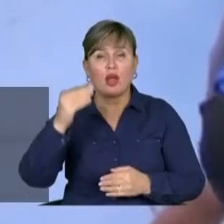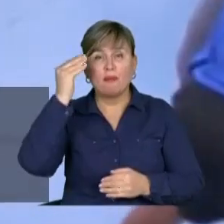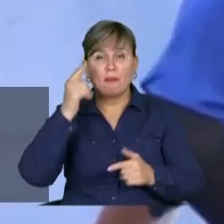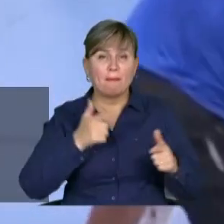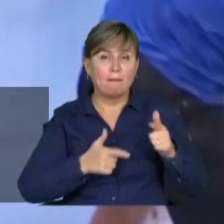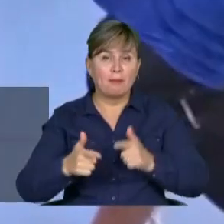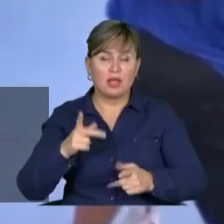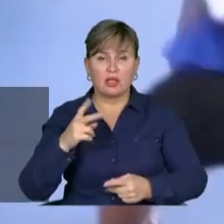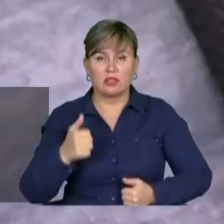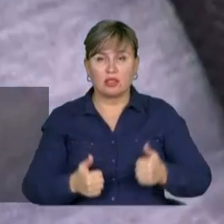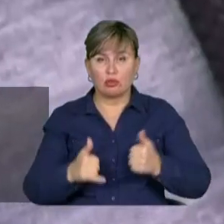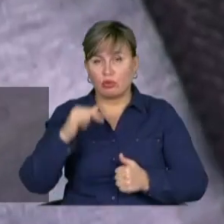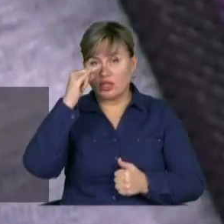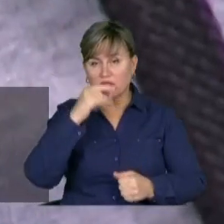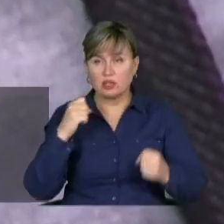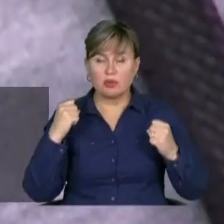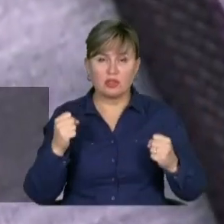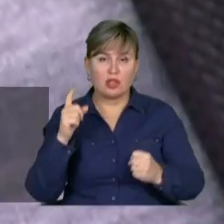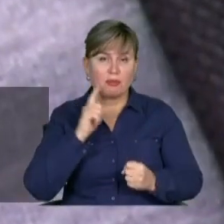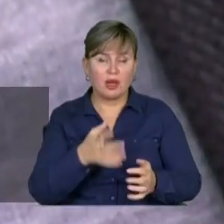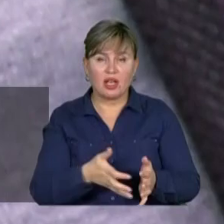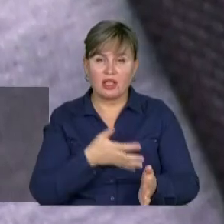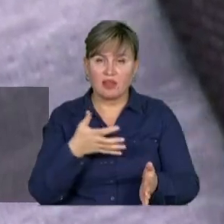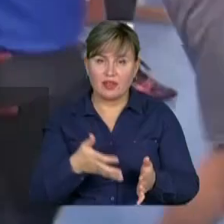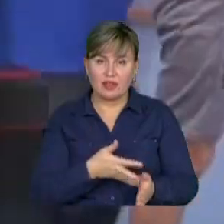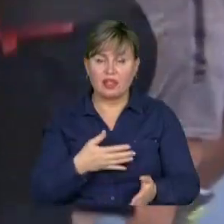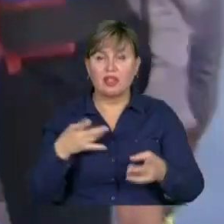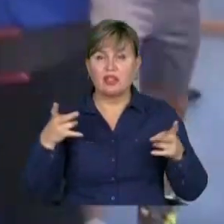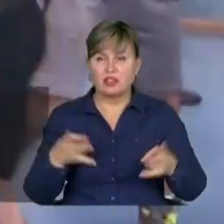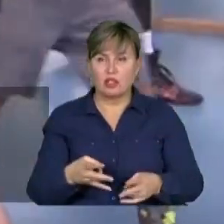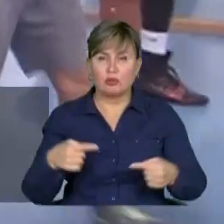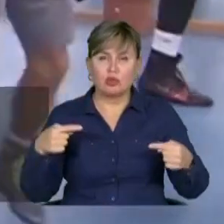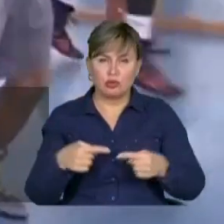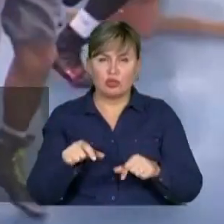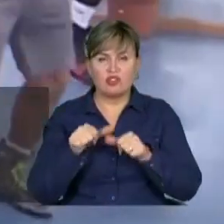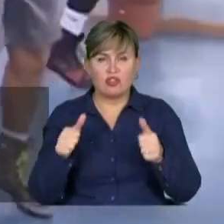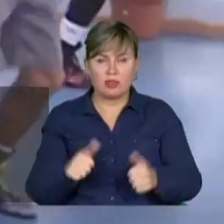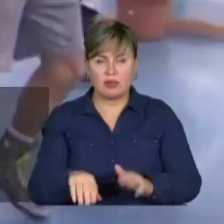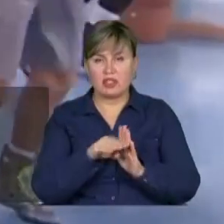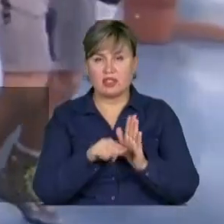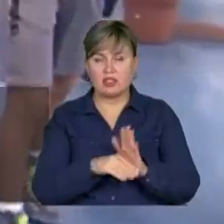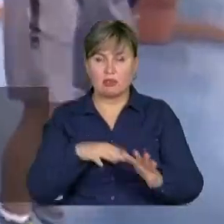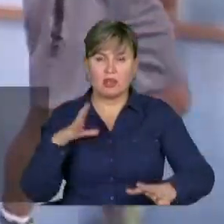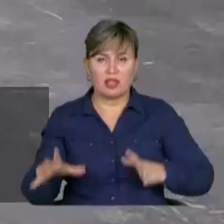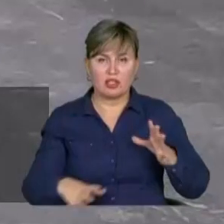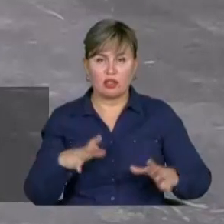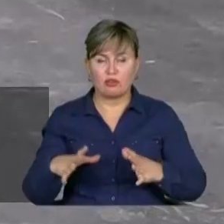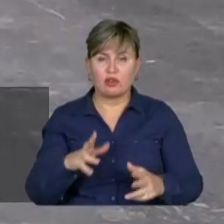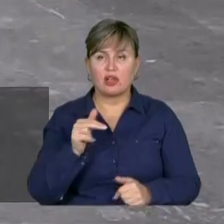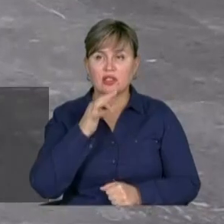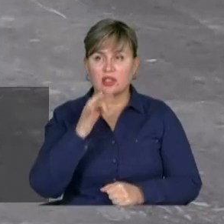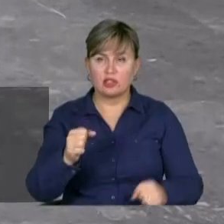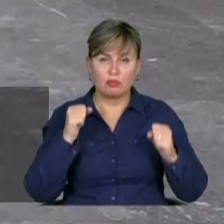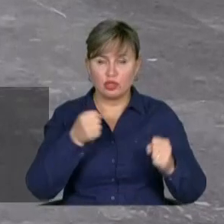подготовка к соревнованиям у казахстанских спортсменов пока недостаточная. Им необходима четкая и сформированная система тренировок. Как отметил